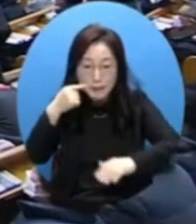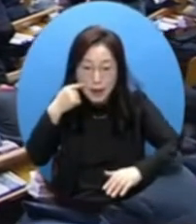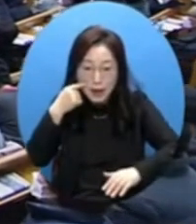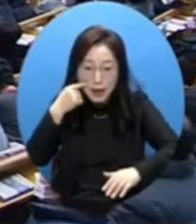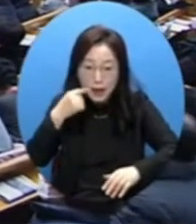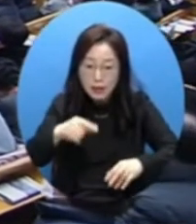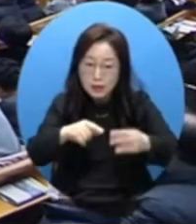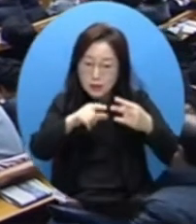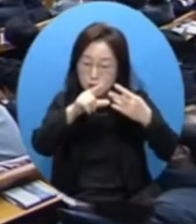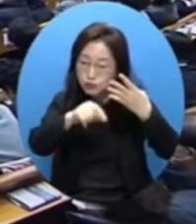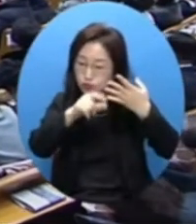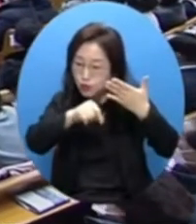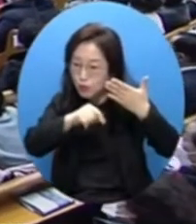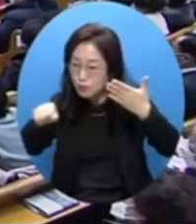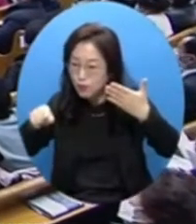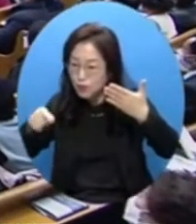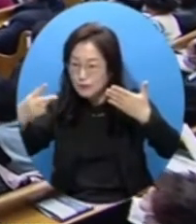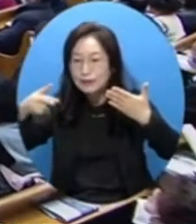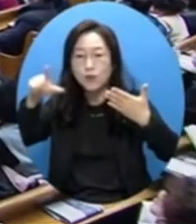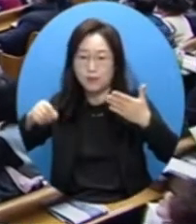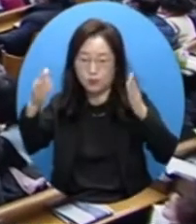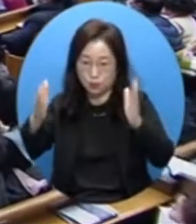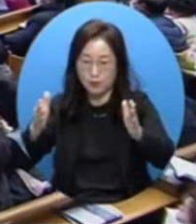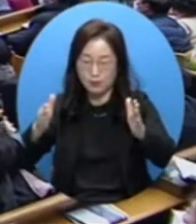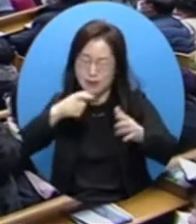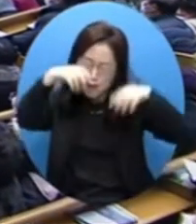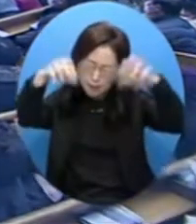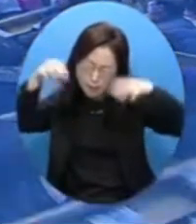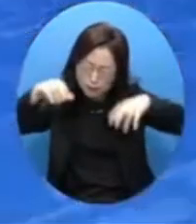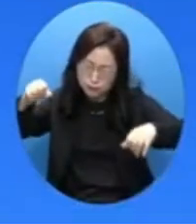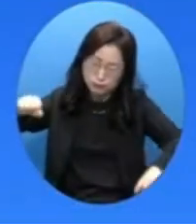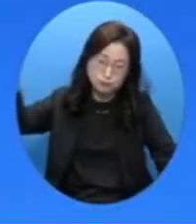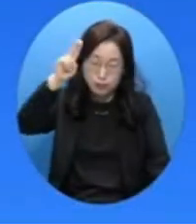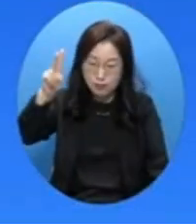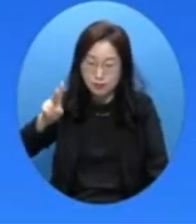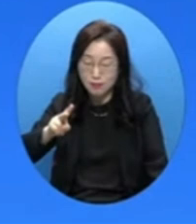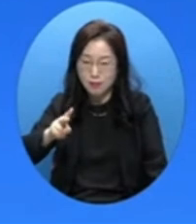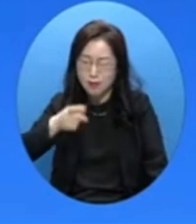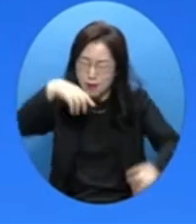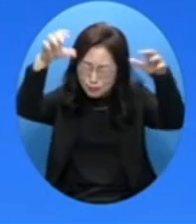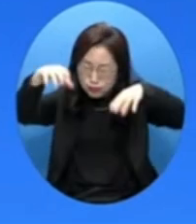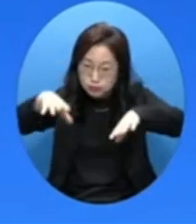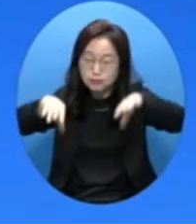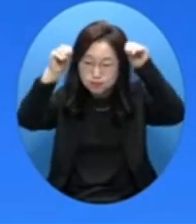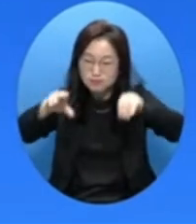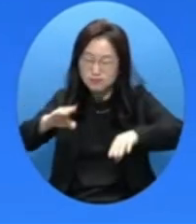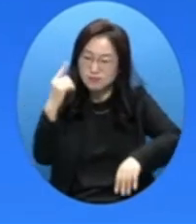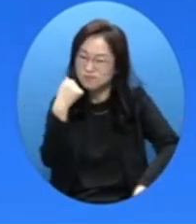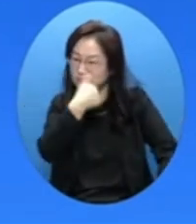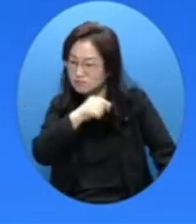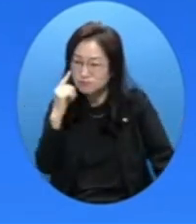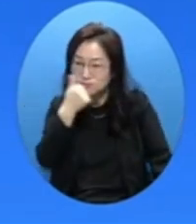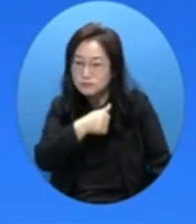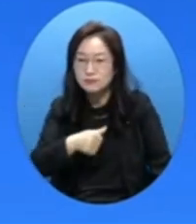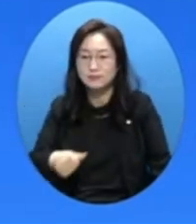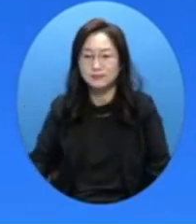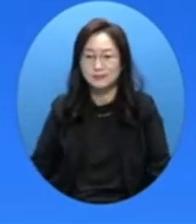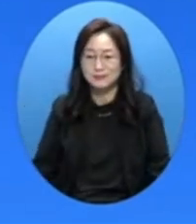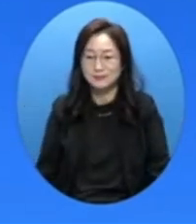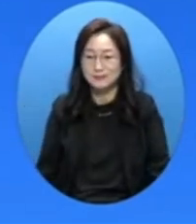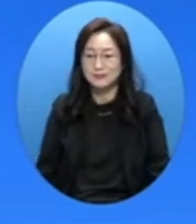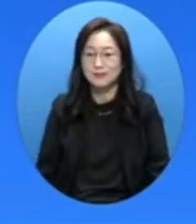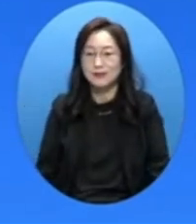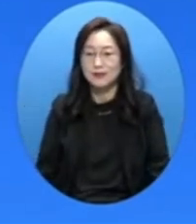2월까지인데 아무데나 소나기가 갑자기 쏟아집니다. 갑자기 두세 시간 퍼붓다가 또 소나기가 멈춥니다.